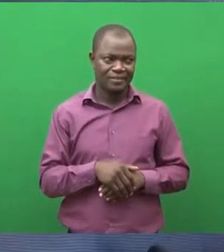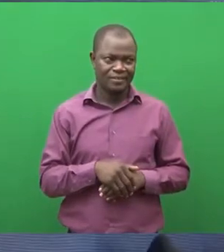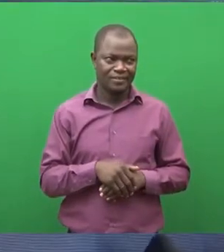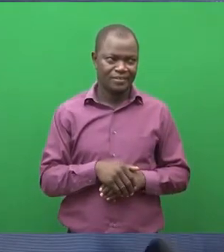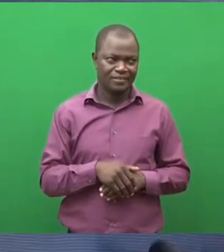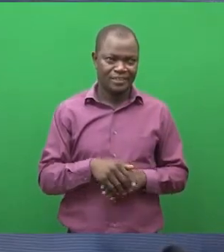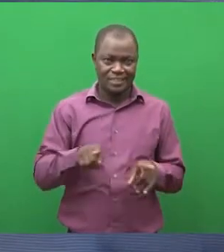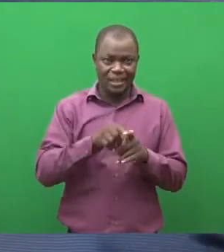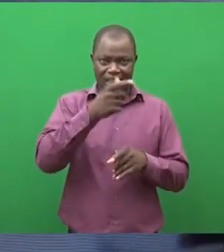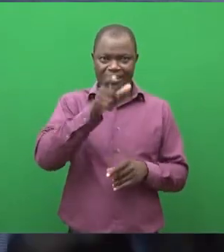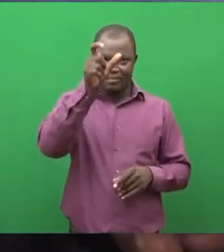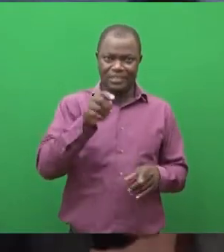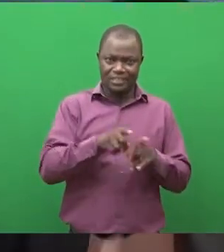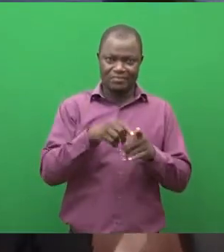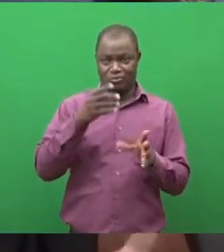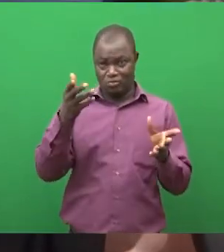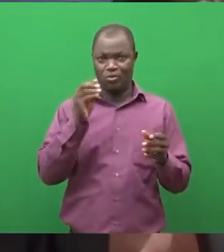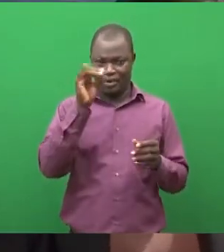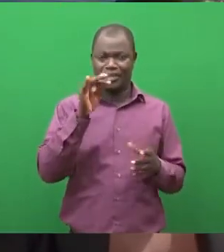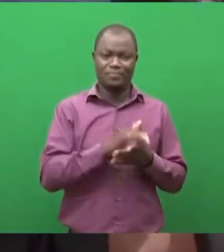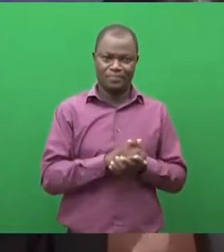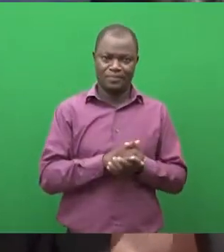number 5 pana asina kutarisa pasi tomboenderera mberi